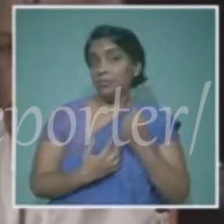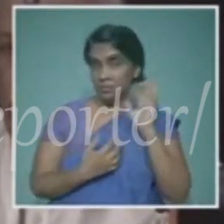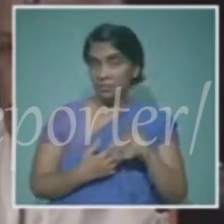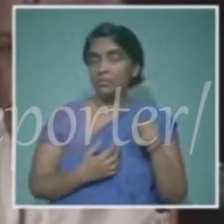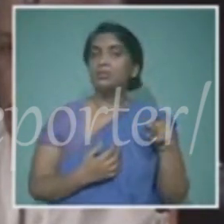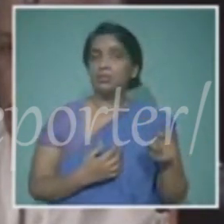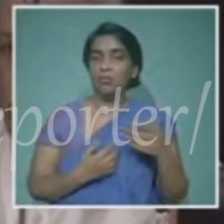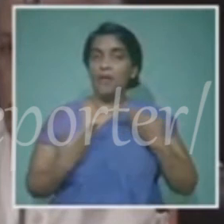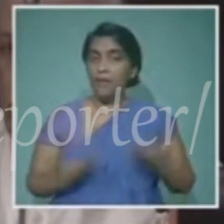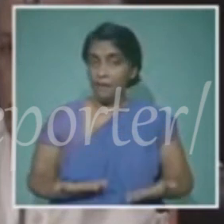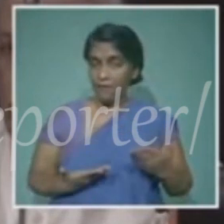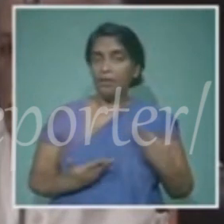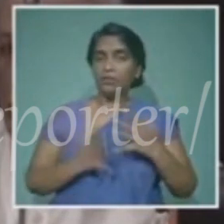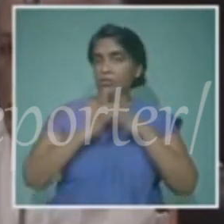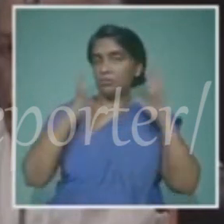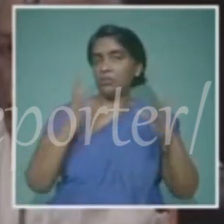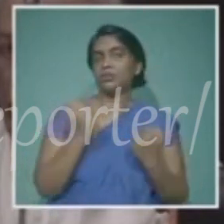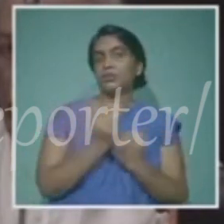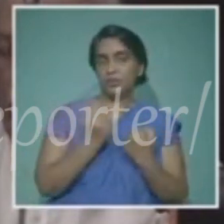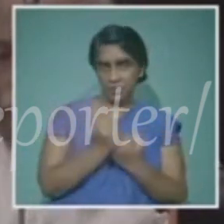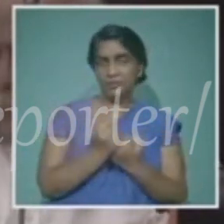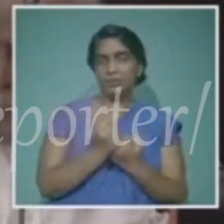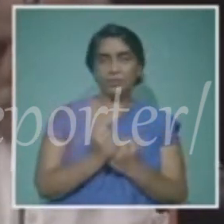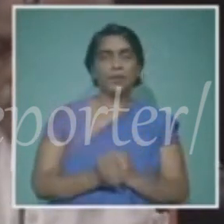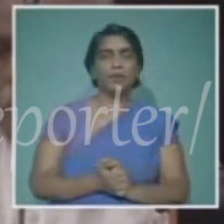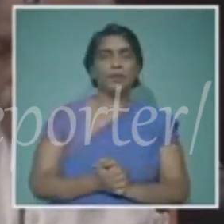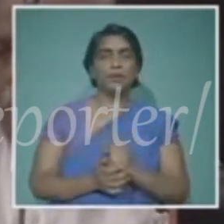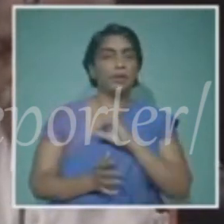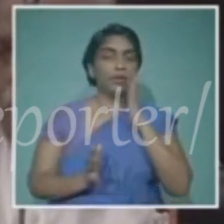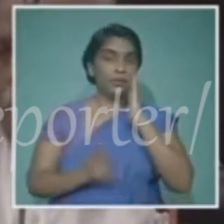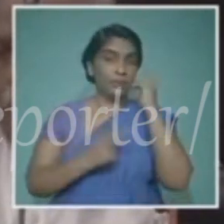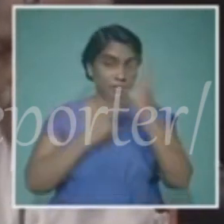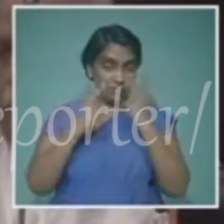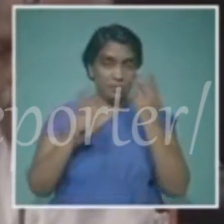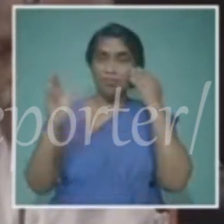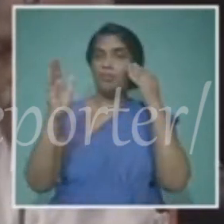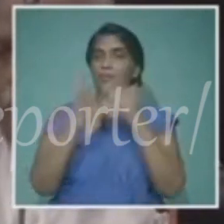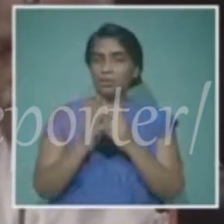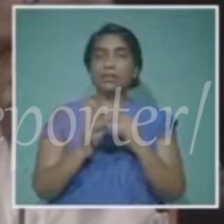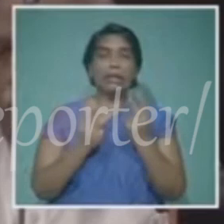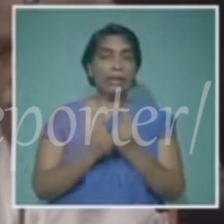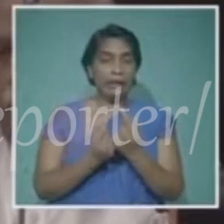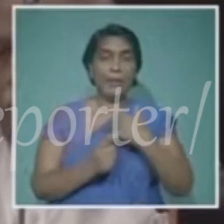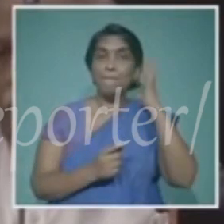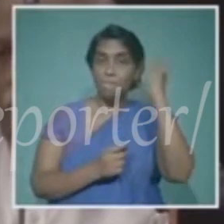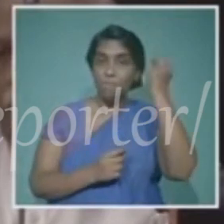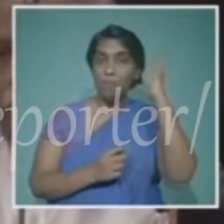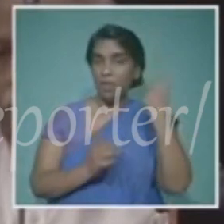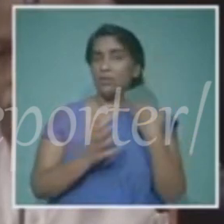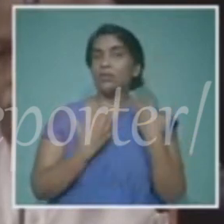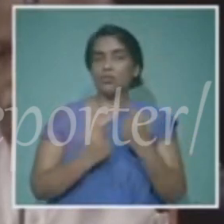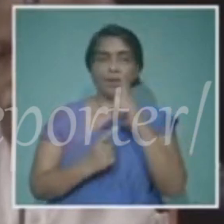ගැනීමේ වර්තමානයේට විශාල සහනයක්. සංචාරක ක්ෂේත්‍ර ඉක්මනින් ප්‍රතිඵල ලබාගත හැකි